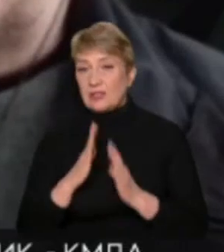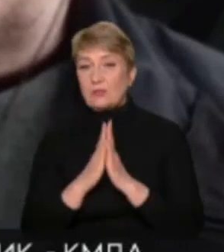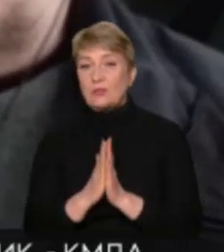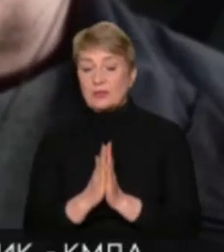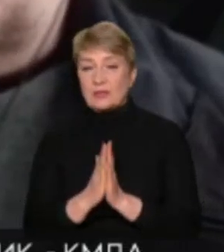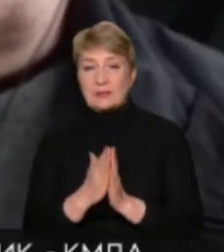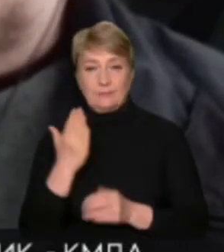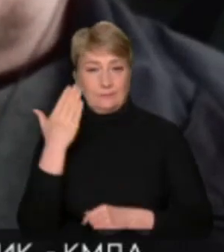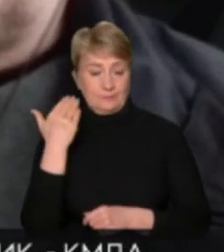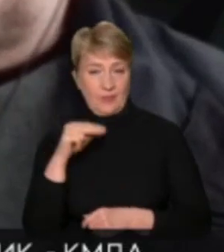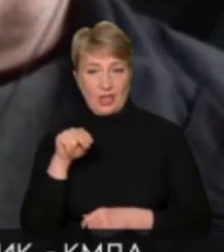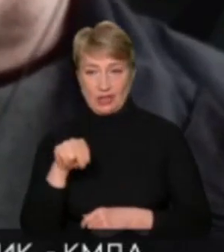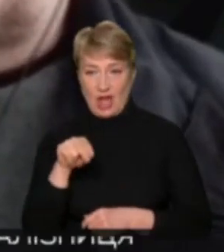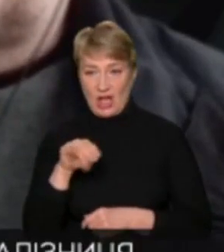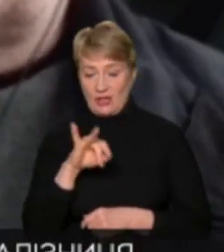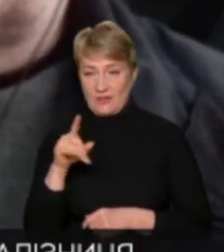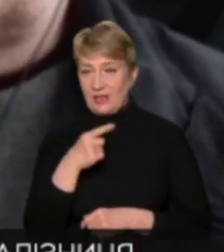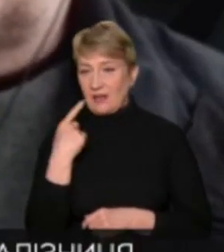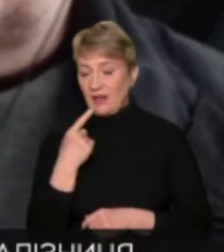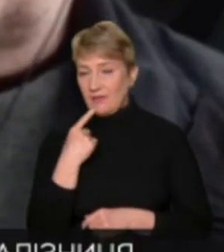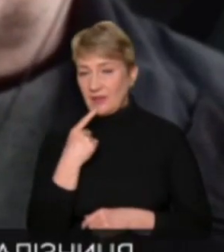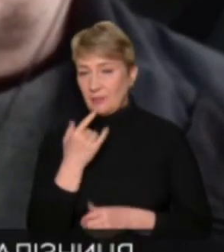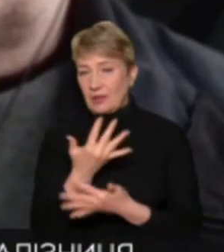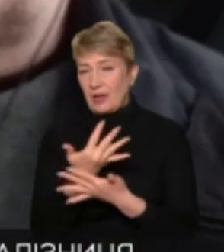Торік у червні, я пригадую, теж були три варіанти розвитку